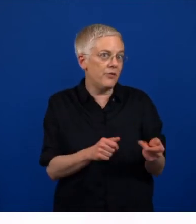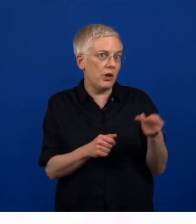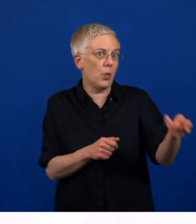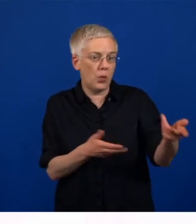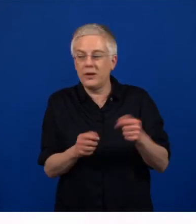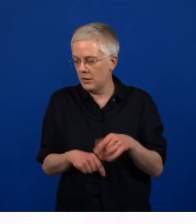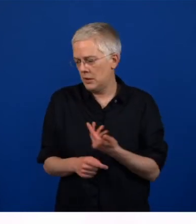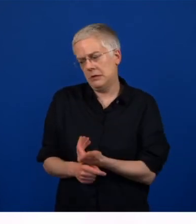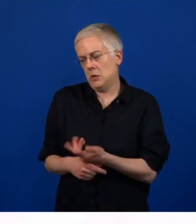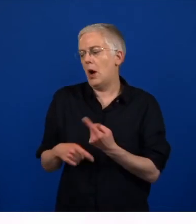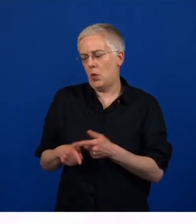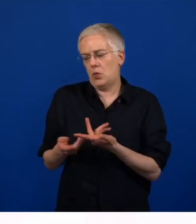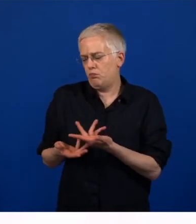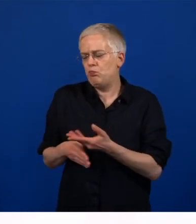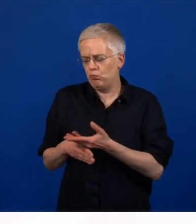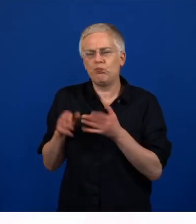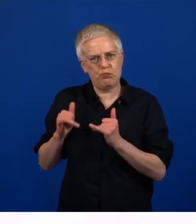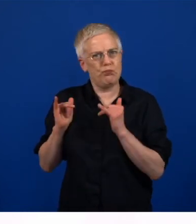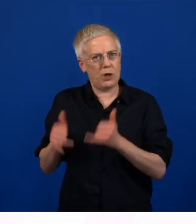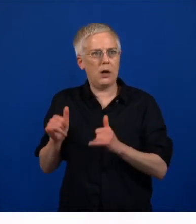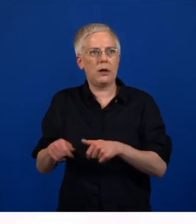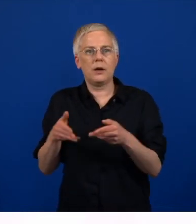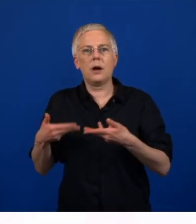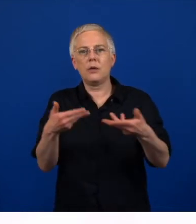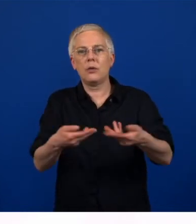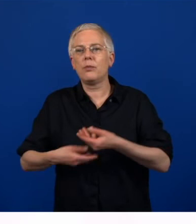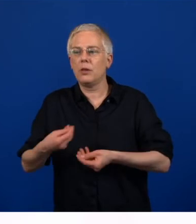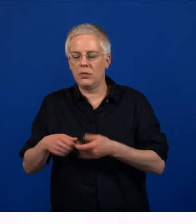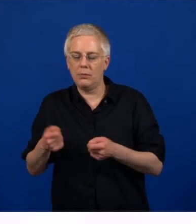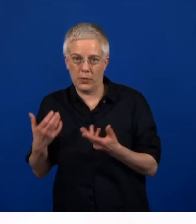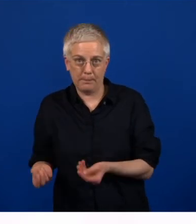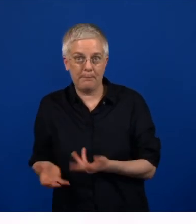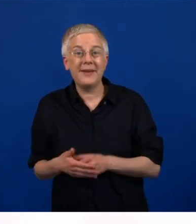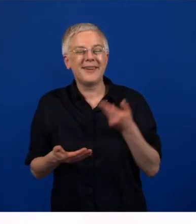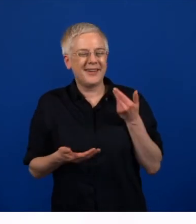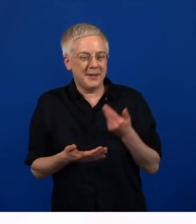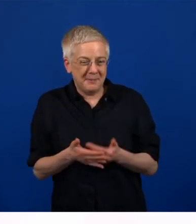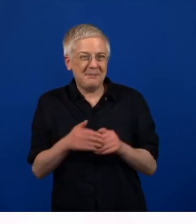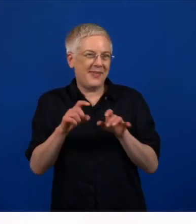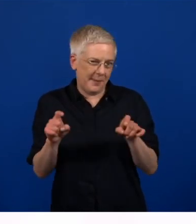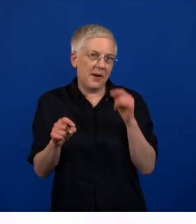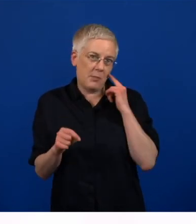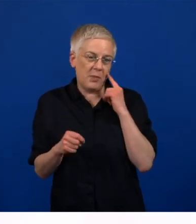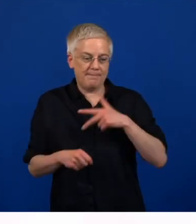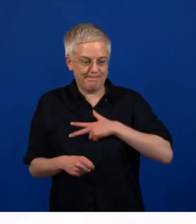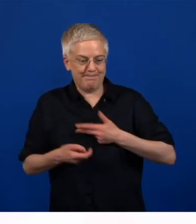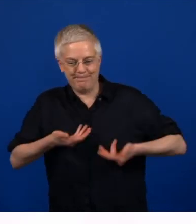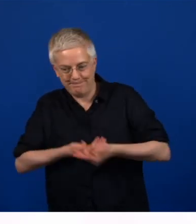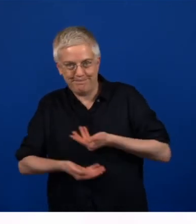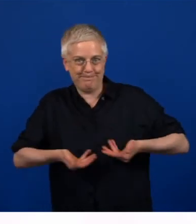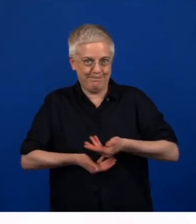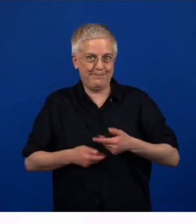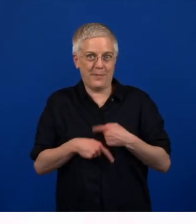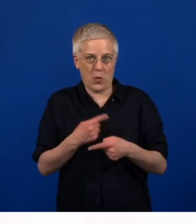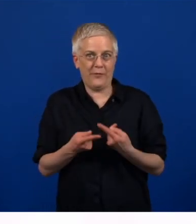versorgt werden müssen. Und darüber befinden wir uns in Beratungen, weil ich glaube, wir müssen hier auch immer das richtige Maß finden, damit